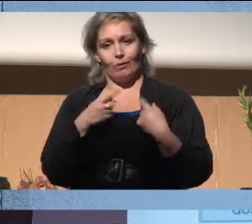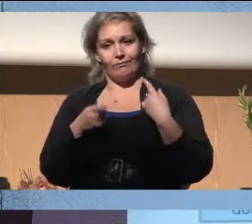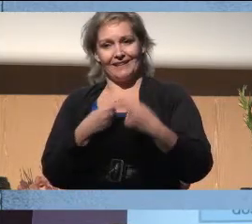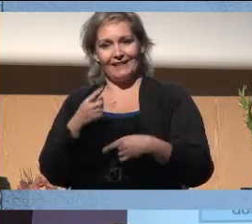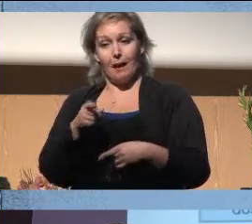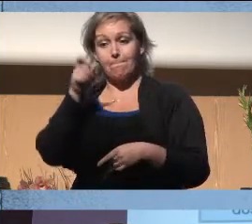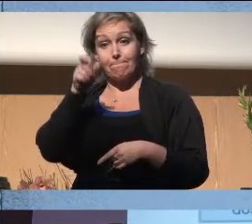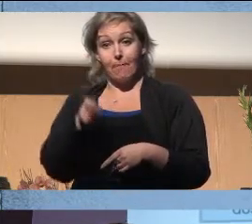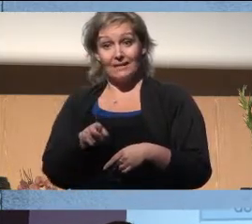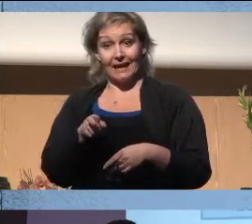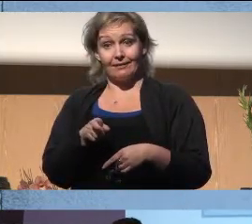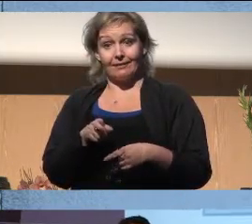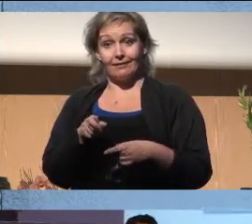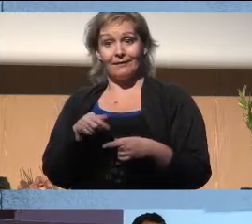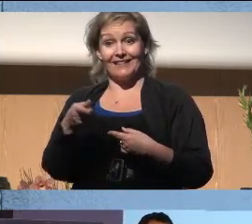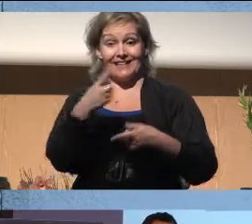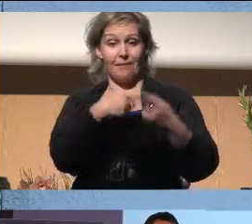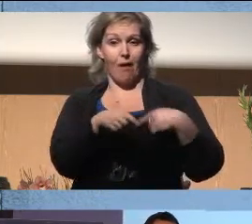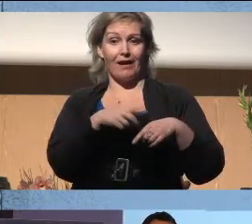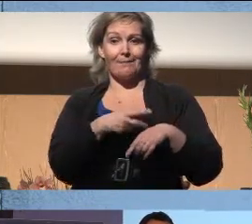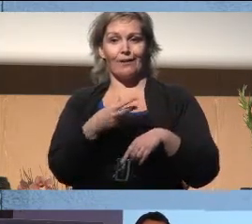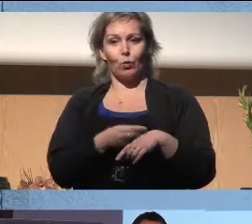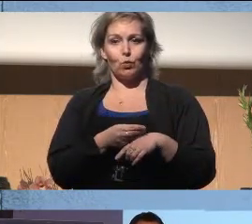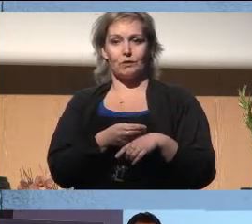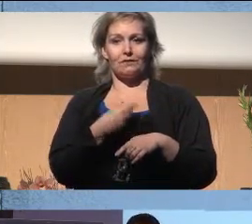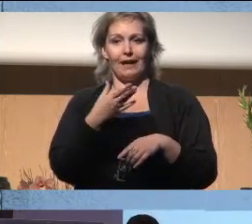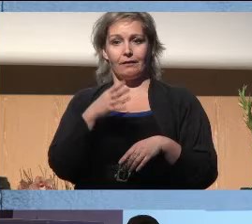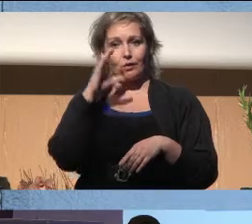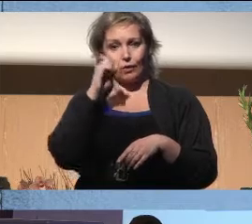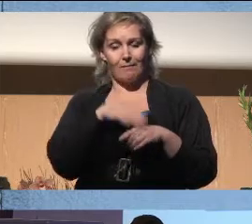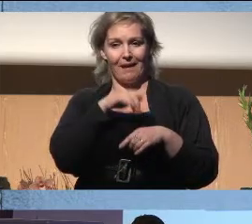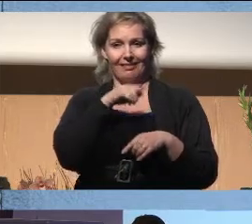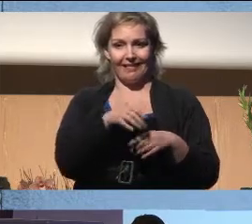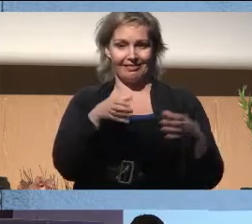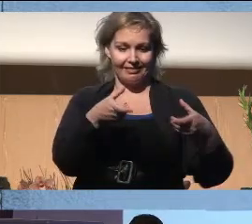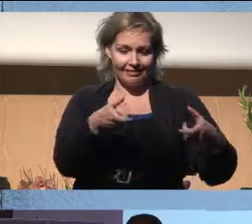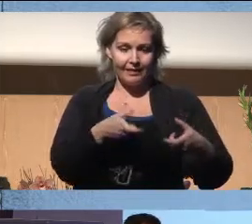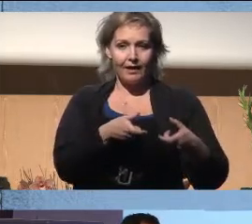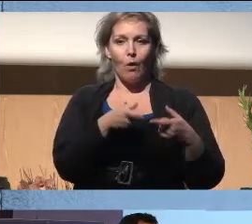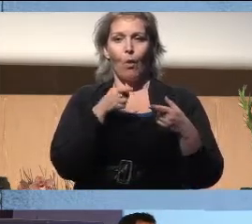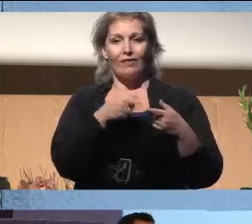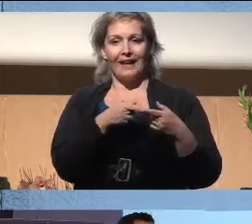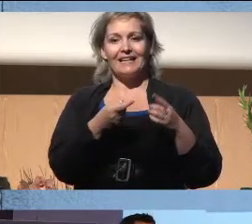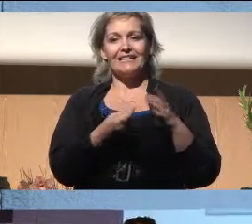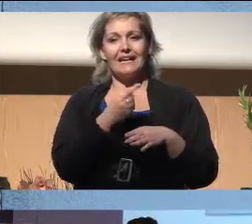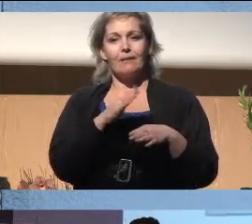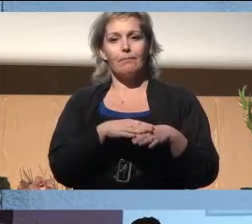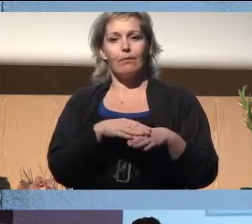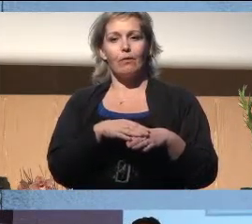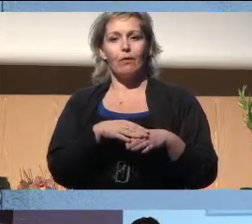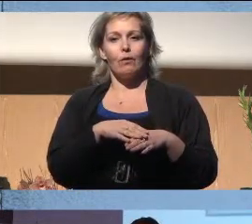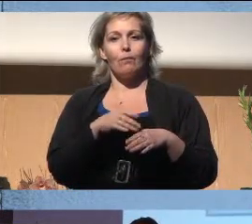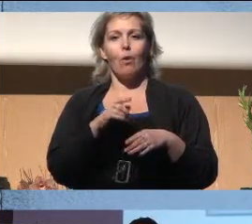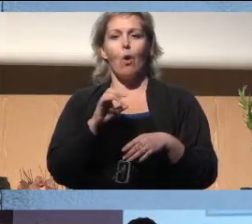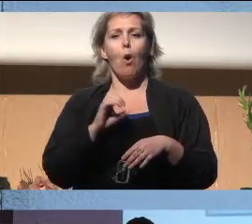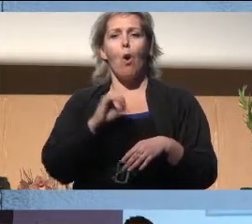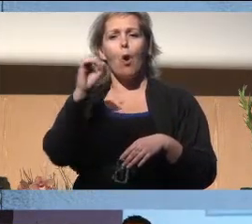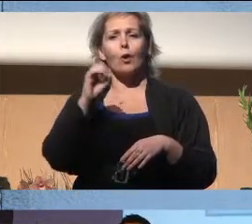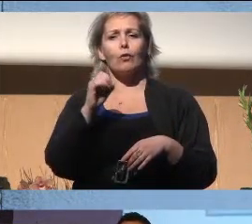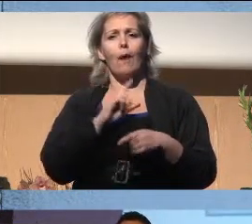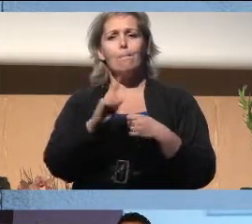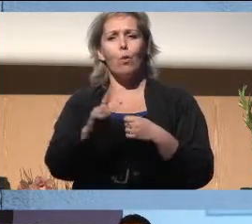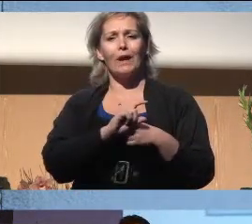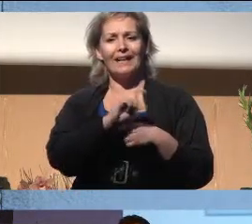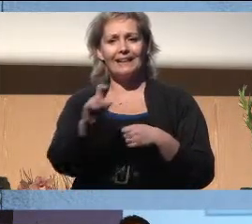till. Patienten lämnar tillbaka den här dosan efter att ha sovit med den. Och det här sker ju på öronpolikliniken. Av